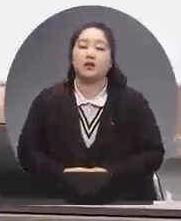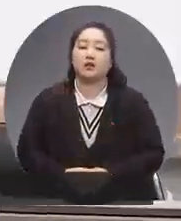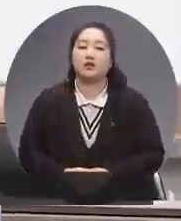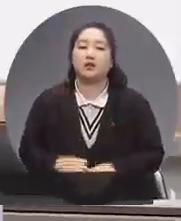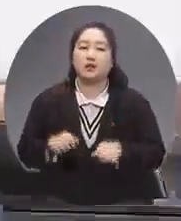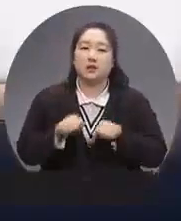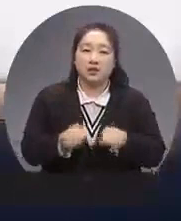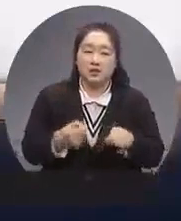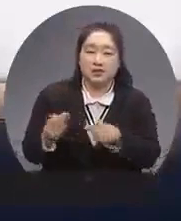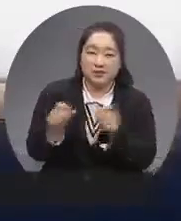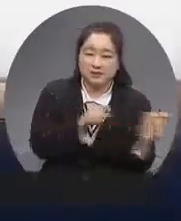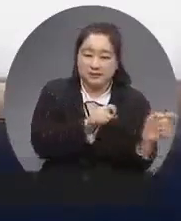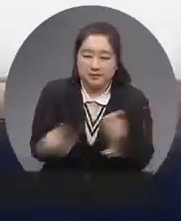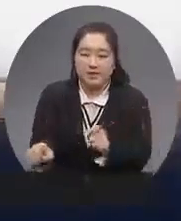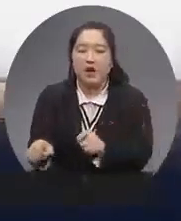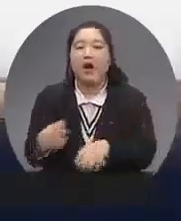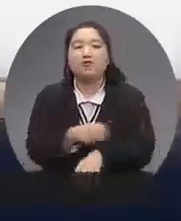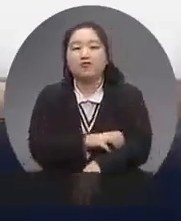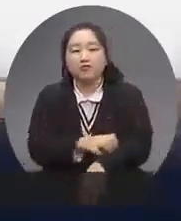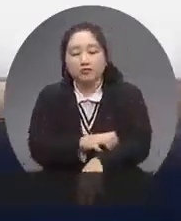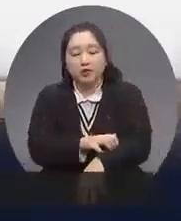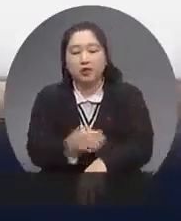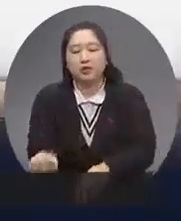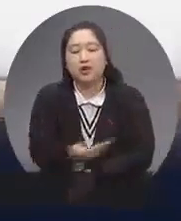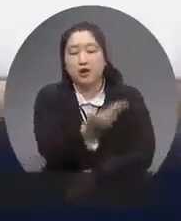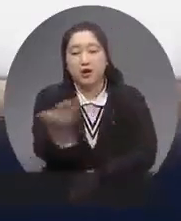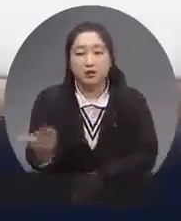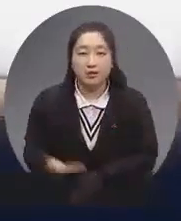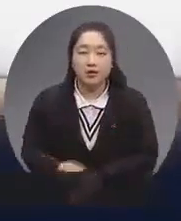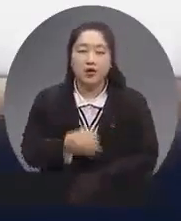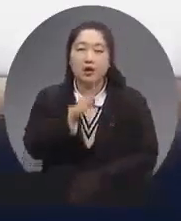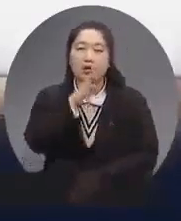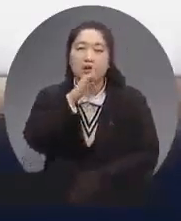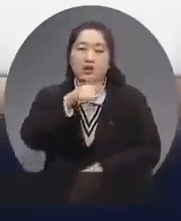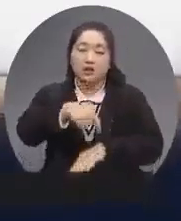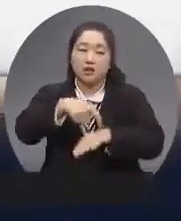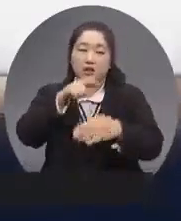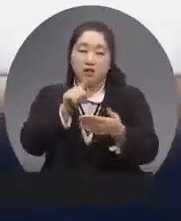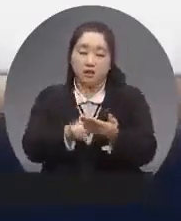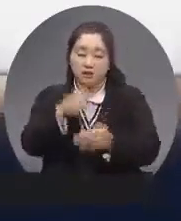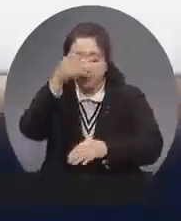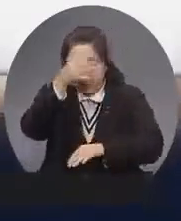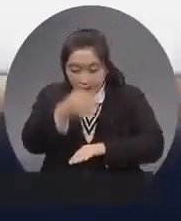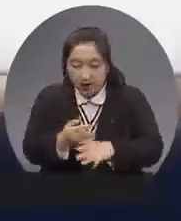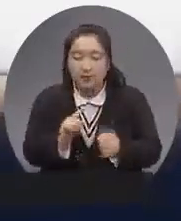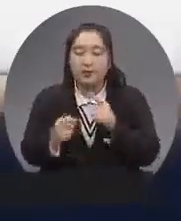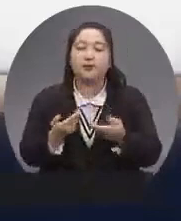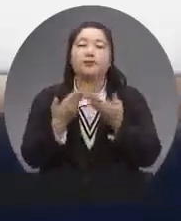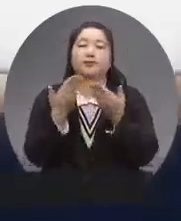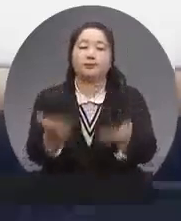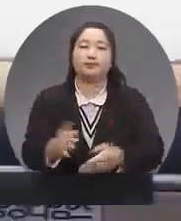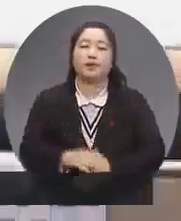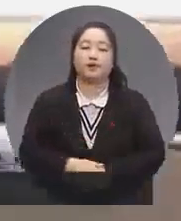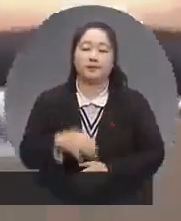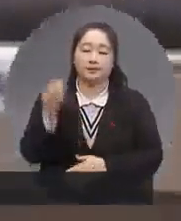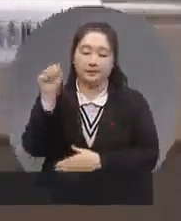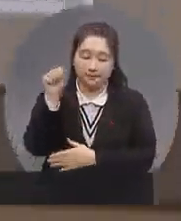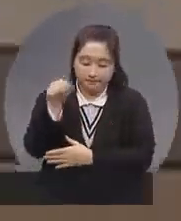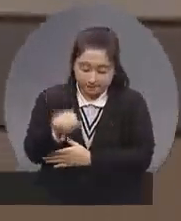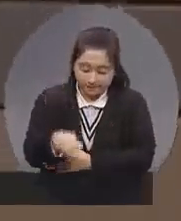작업 지연으로 많은 불편을 겪으신 시민 여러분께 진심으로 사과드립니다.